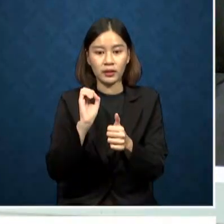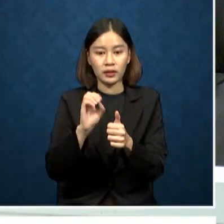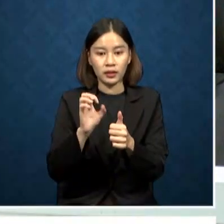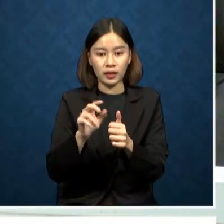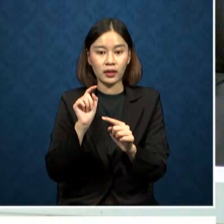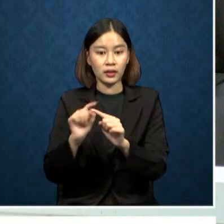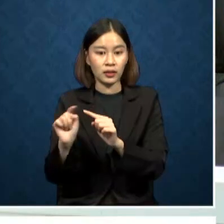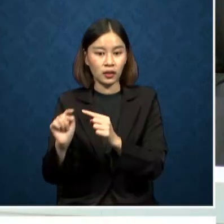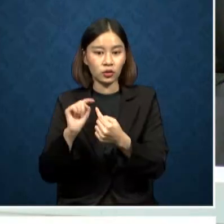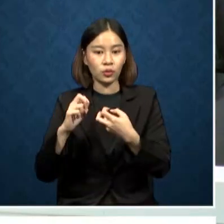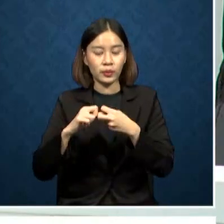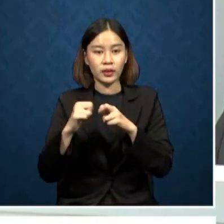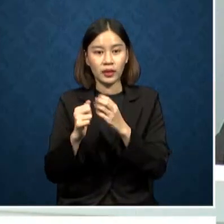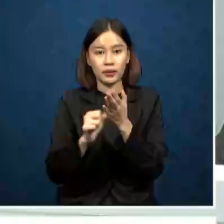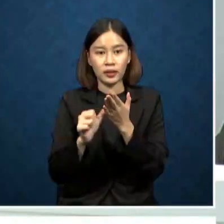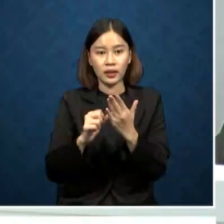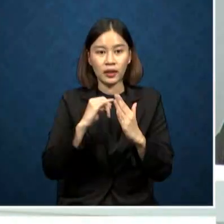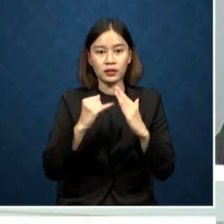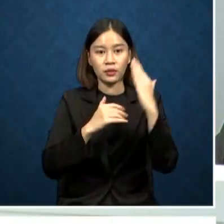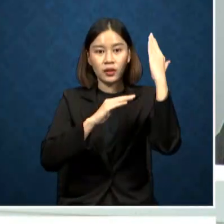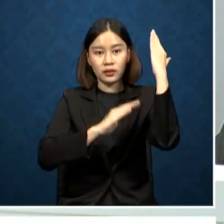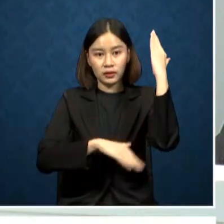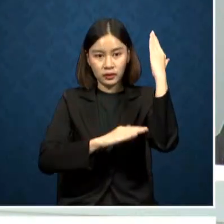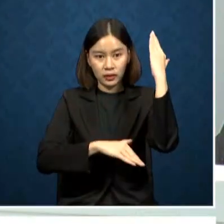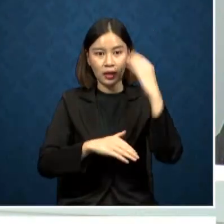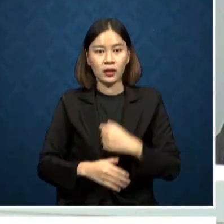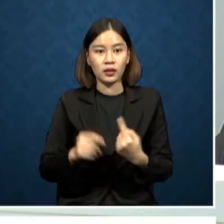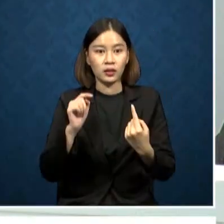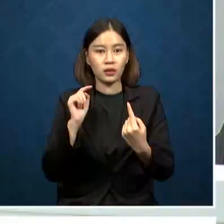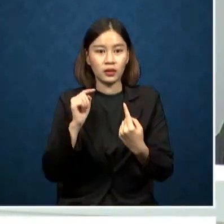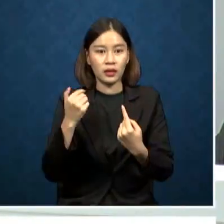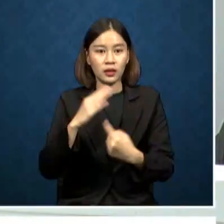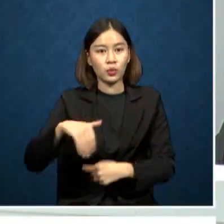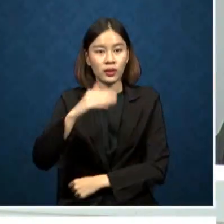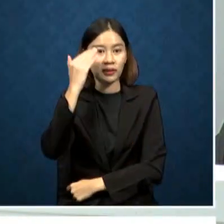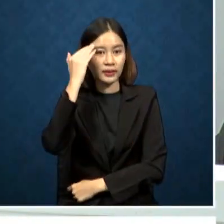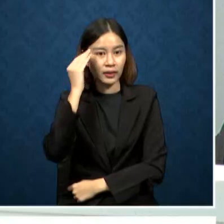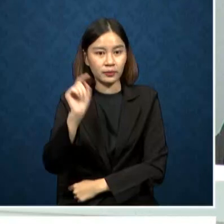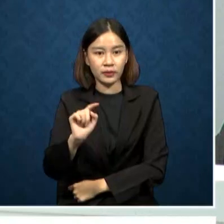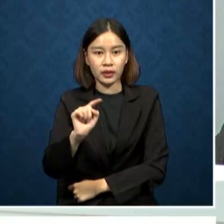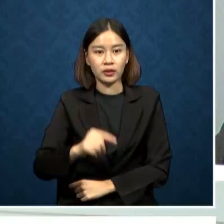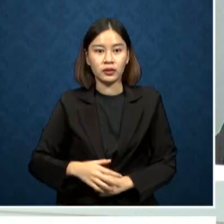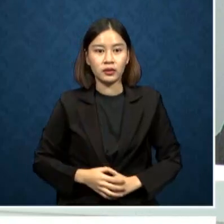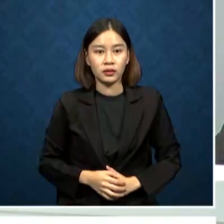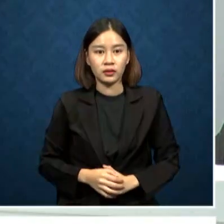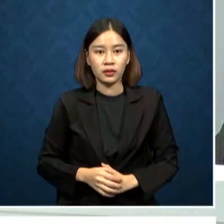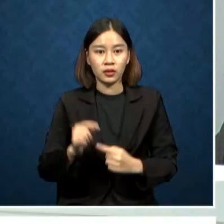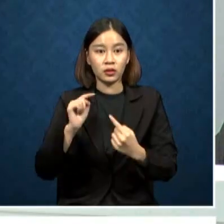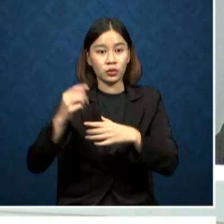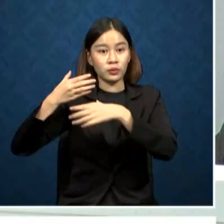ร